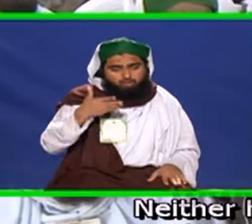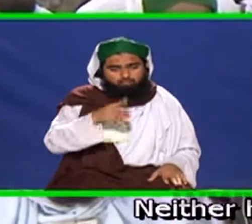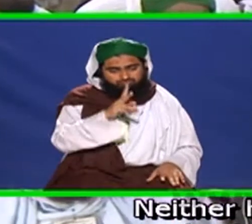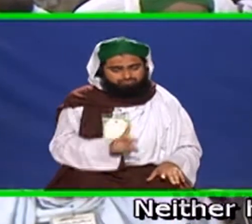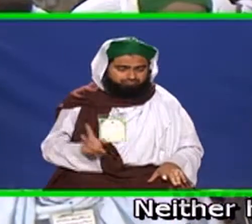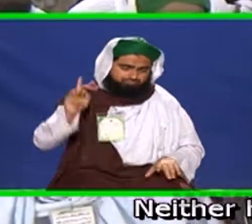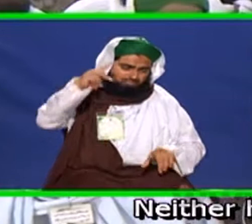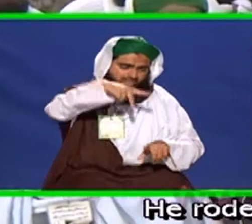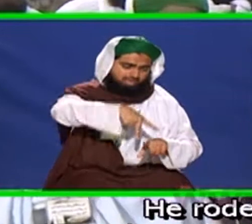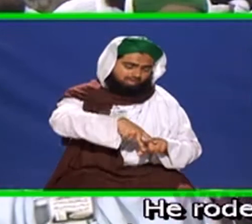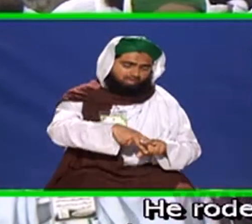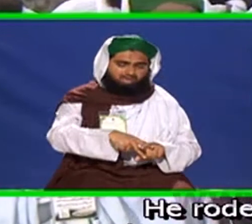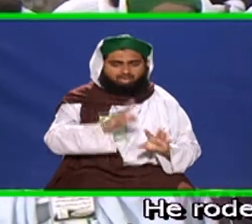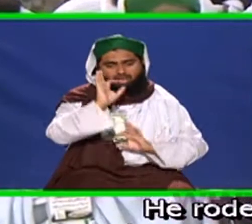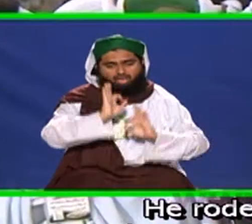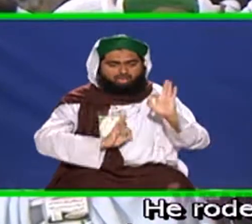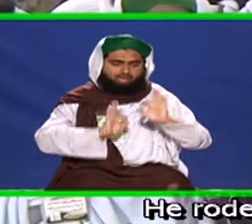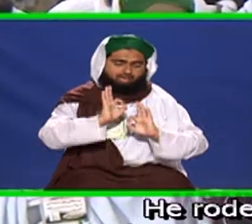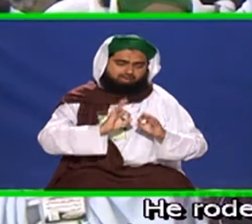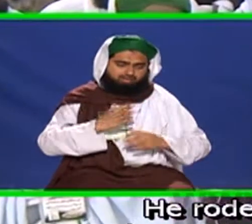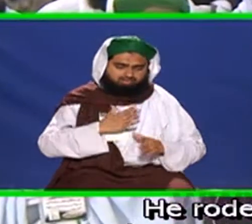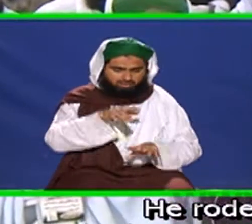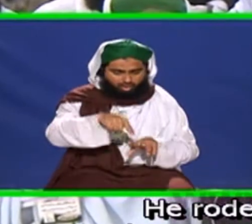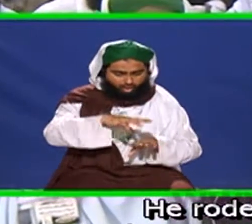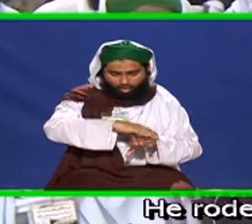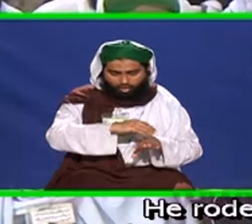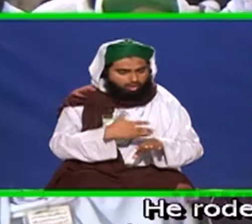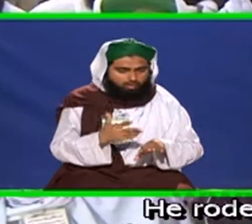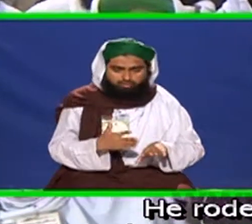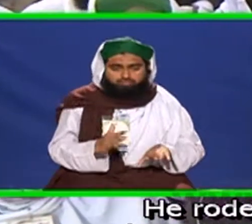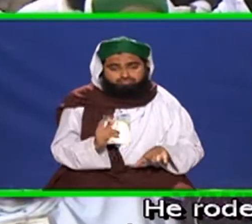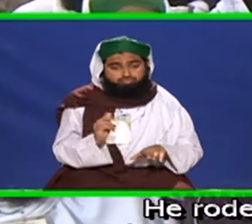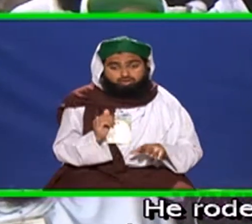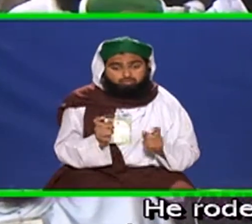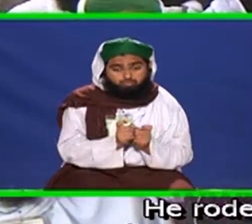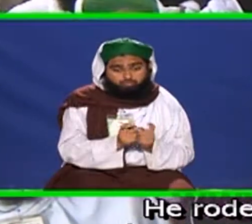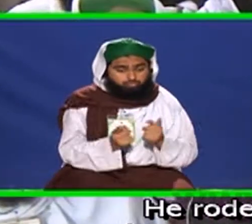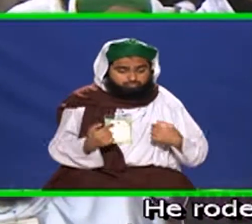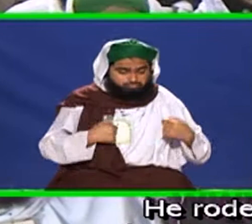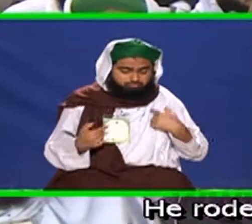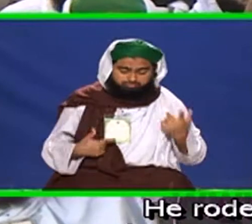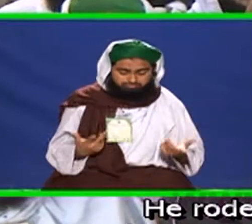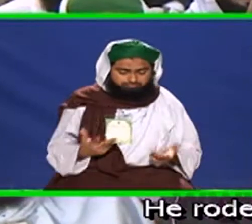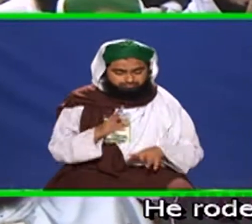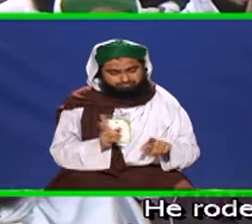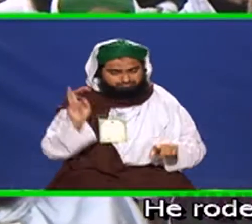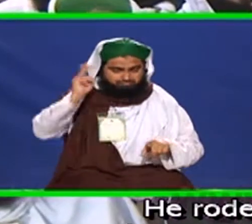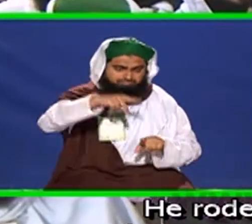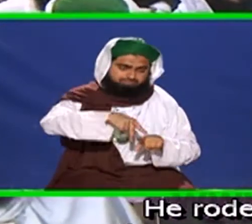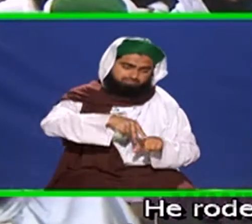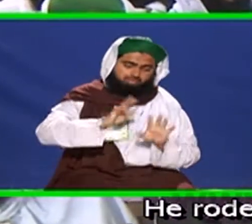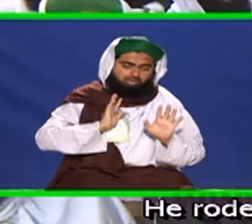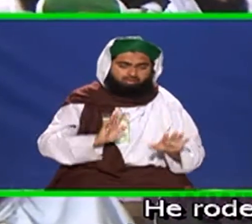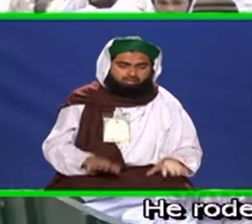کچھ، کہیں بھی بچھوا لنگوٹ کے ساتھ وہ سوار، اور وہ دریا میں کود گیا. تھوڑا تھوڑا پانی ہوتا